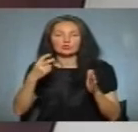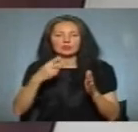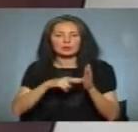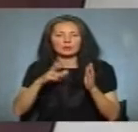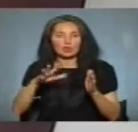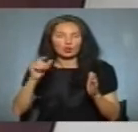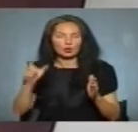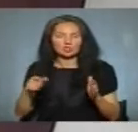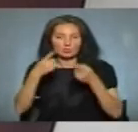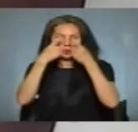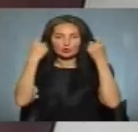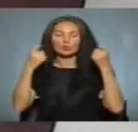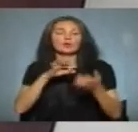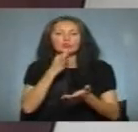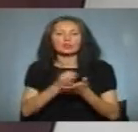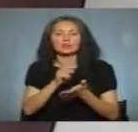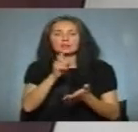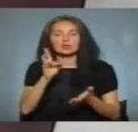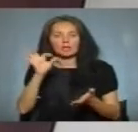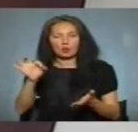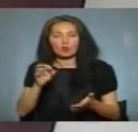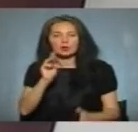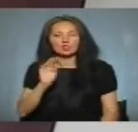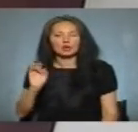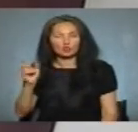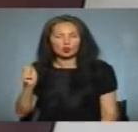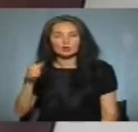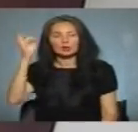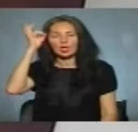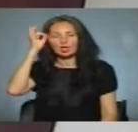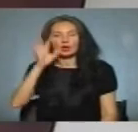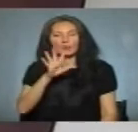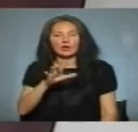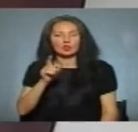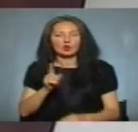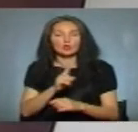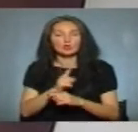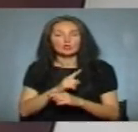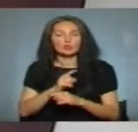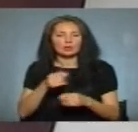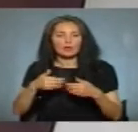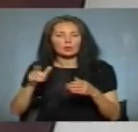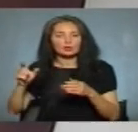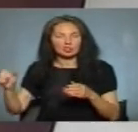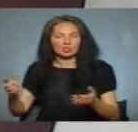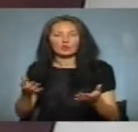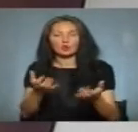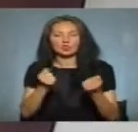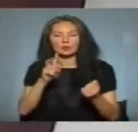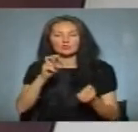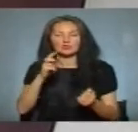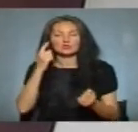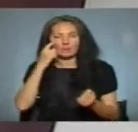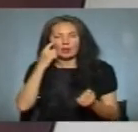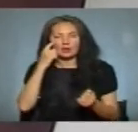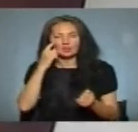повідомив відповідальний за ЗНО на Тернопільщині Юрій Шайнюк. Нагадаю, також п'ятеро тернопільських випускників набрали 200 балів на ЗНО з